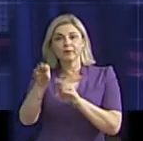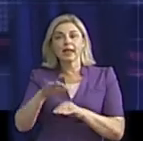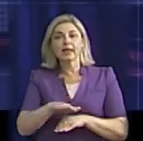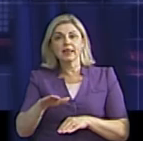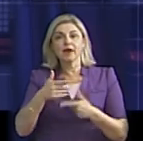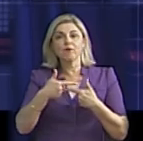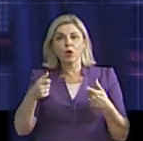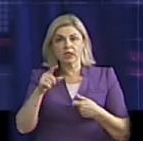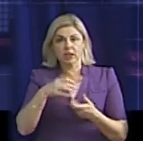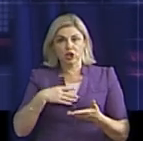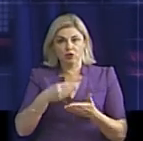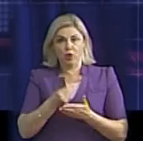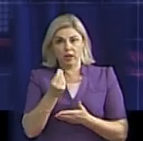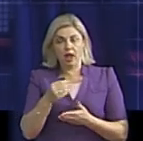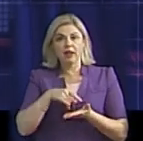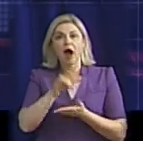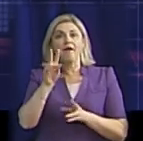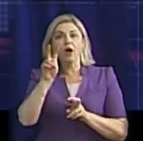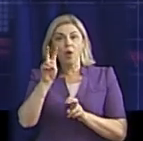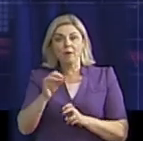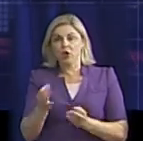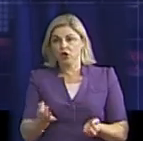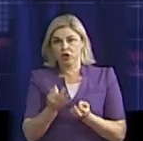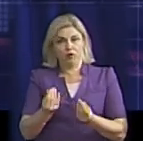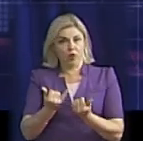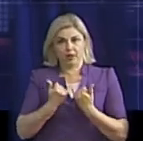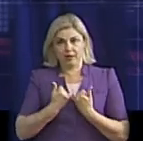Нам авіакомпанія нічого не надавала.